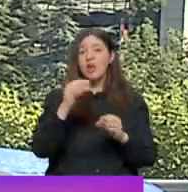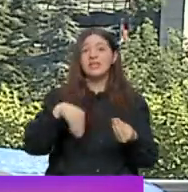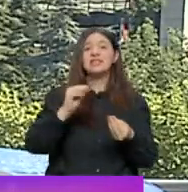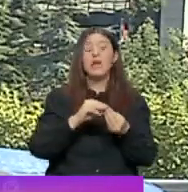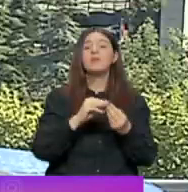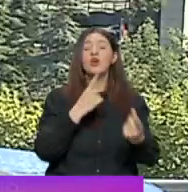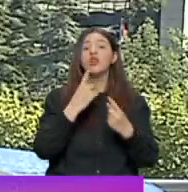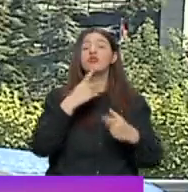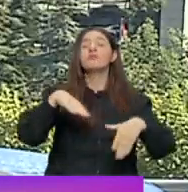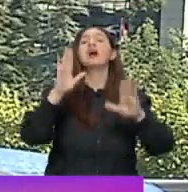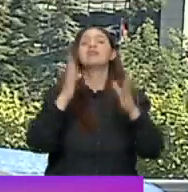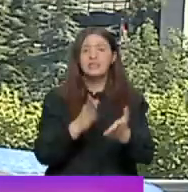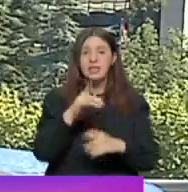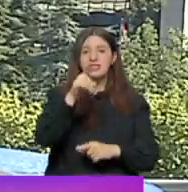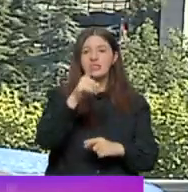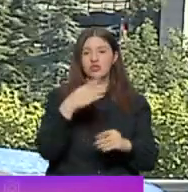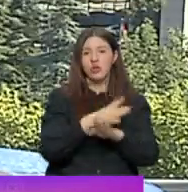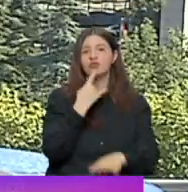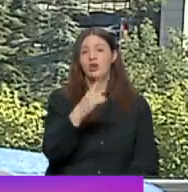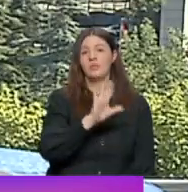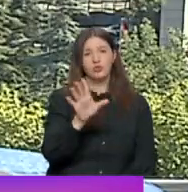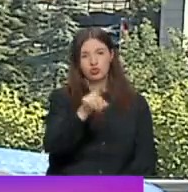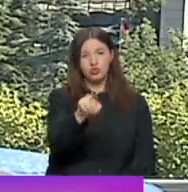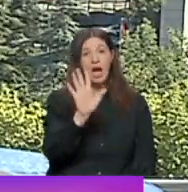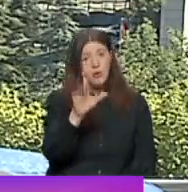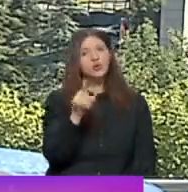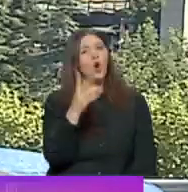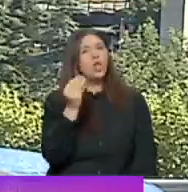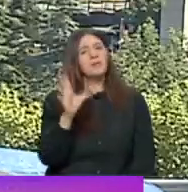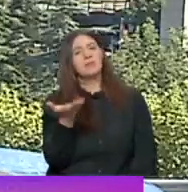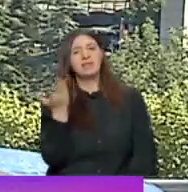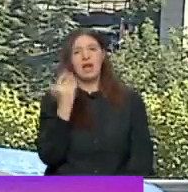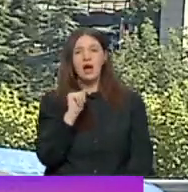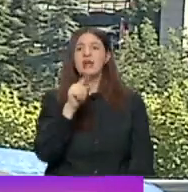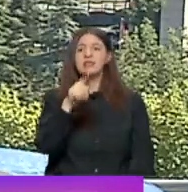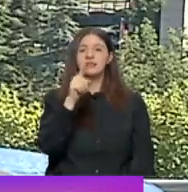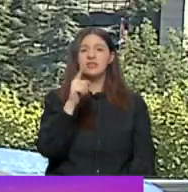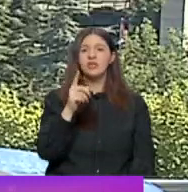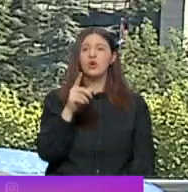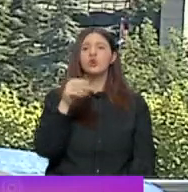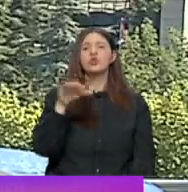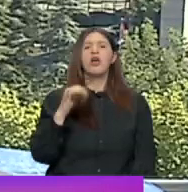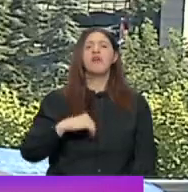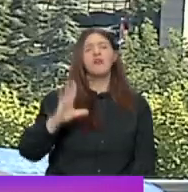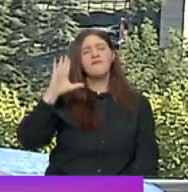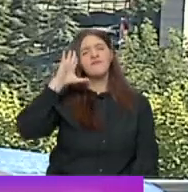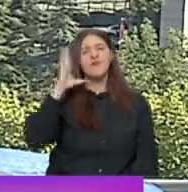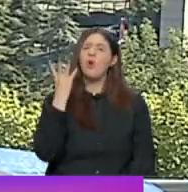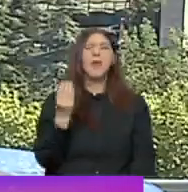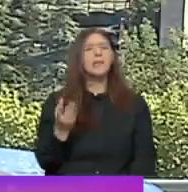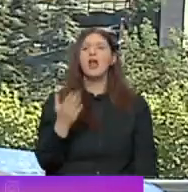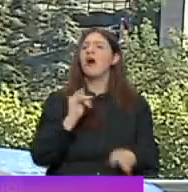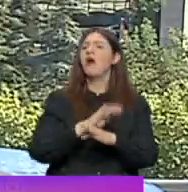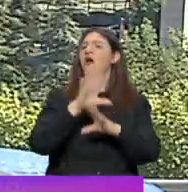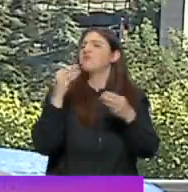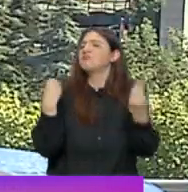zamlar konuşulmazdı. Siz doğruyu söylemiyorsunuz. Ama şu olabilir mesela. Sizin tuzunuz kuru olabilir.